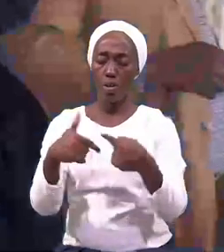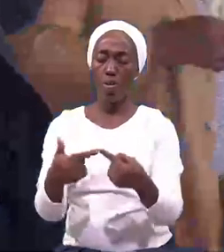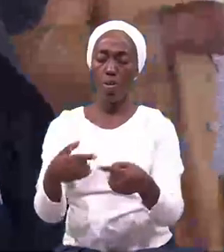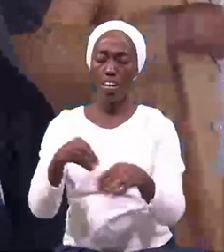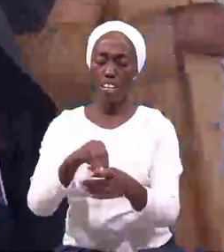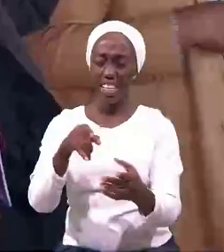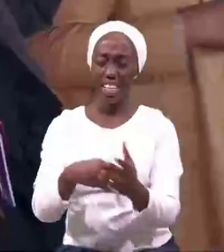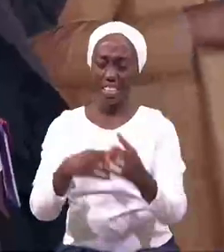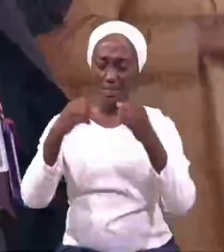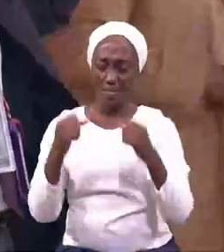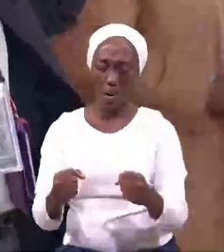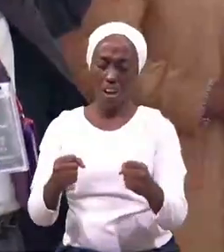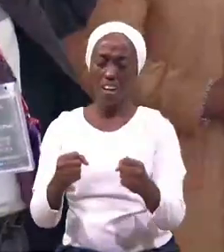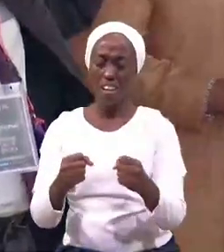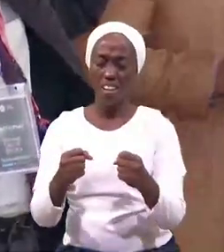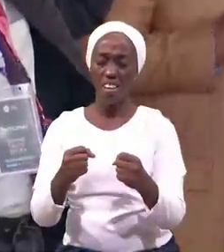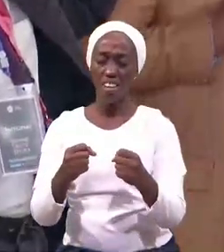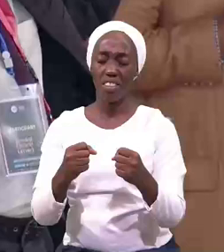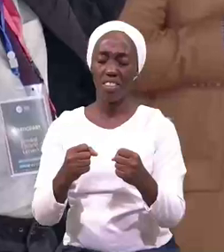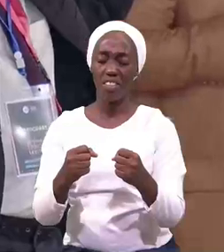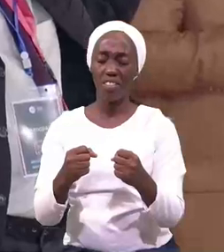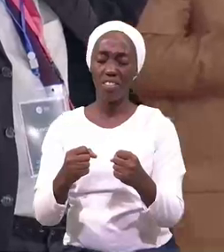Maintenant, tu peux aller dans cette puissance.